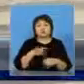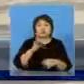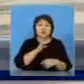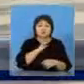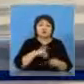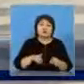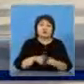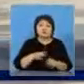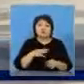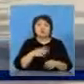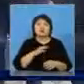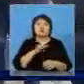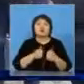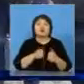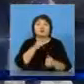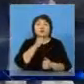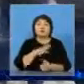әйелдер де білек күшін сынады.